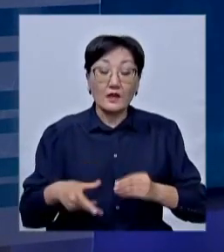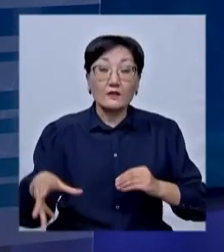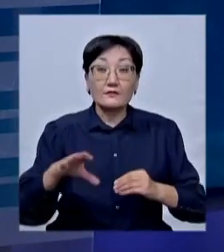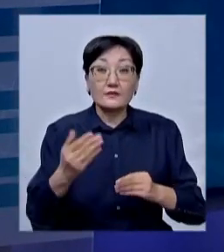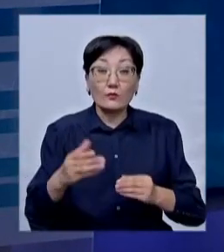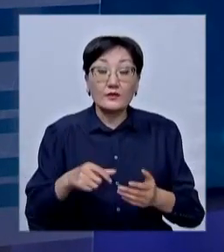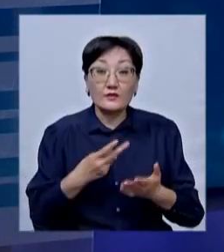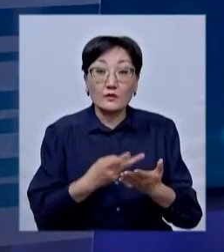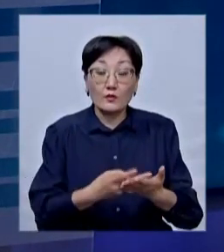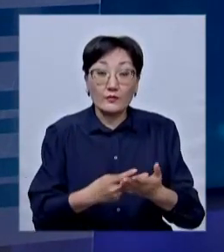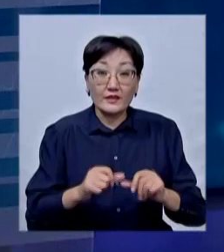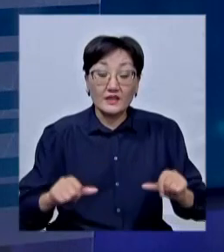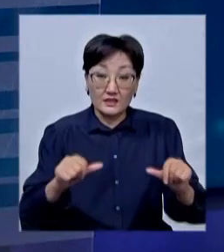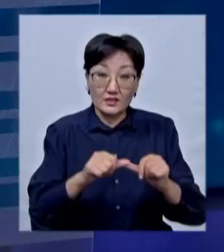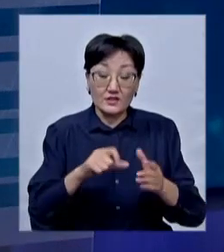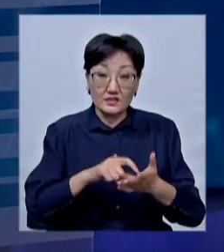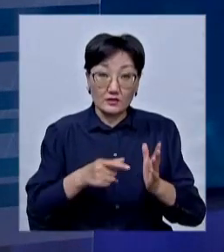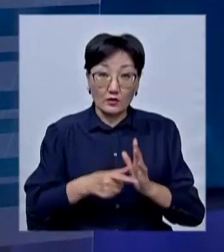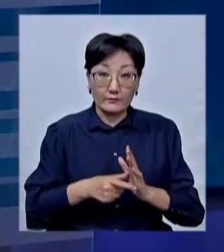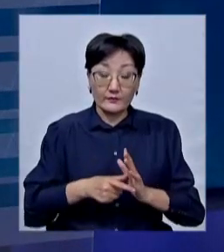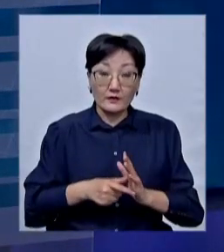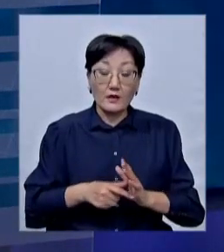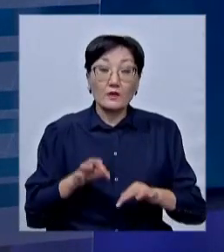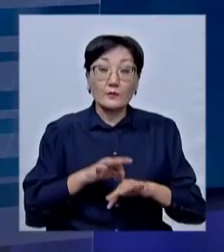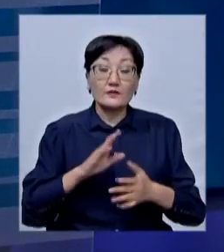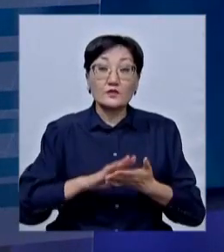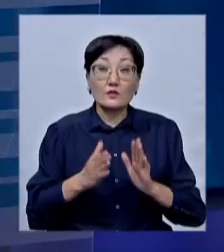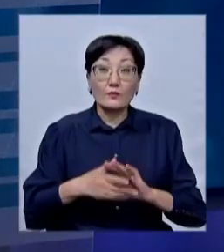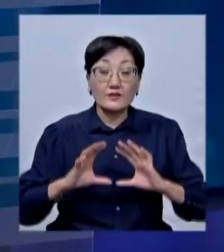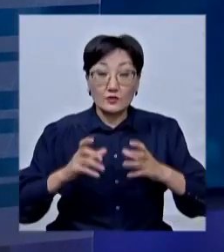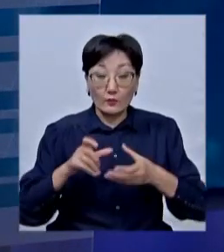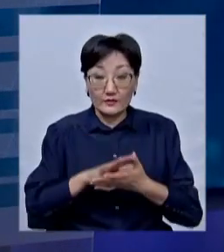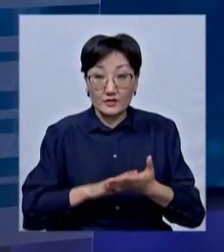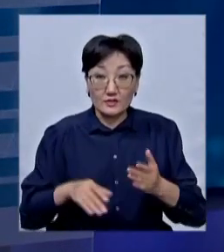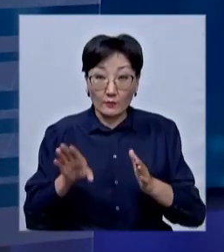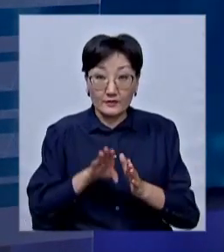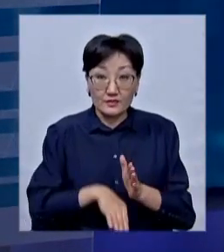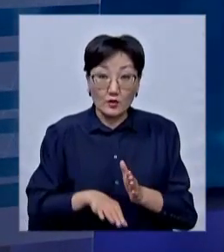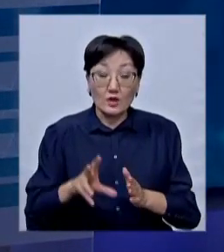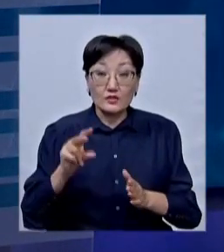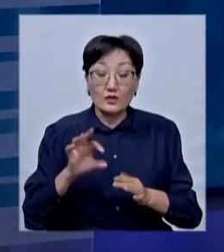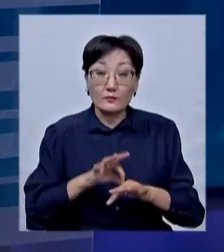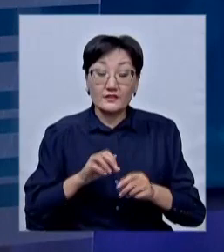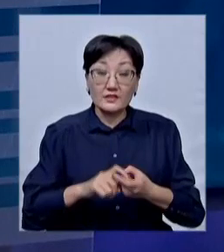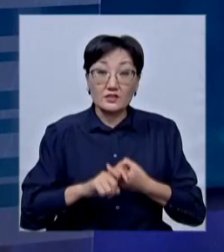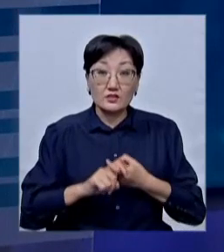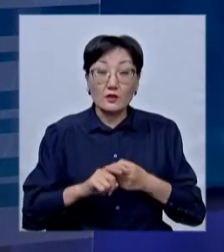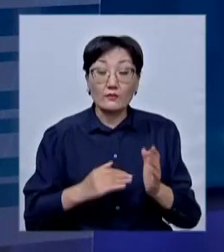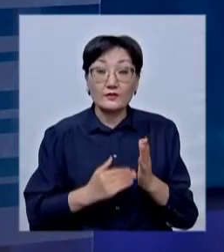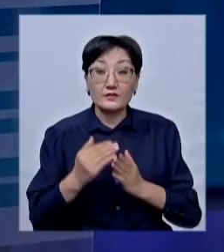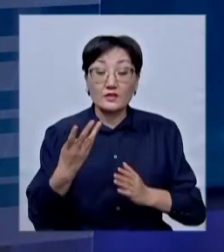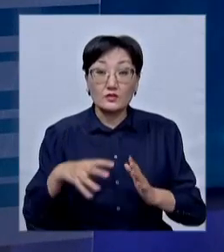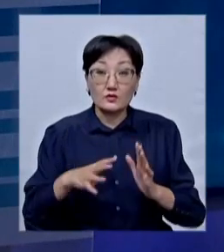они помещены в карантинные стационары. Между тем, эпидобстановка в мире продолжает ухудшаться. Число зараженных превысило